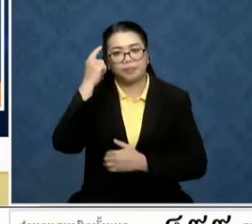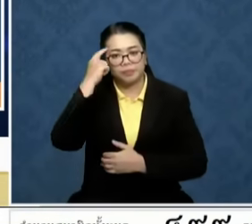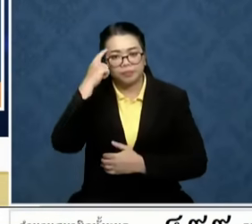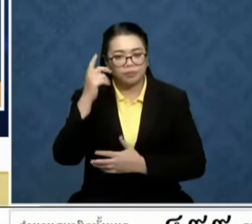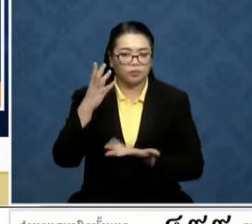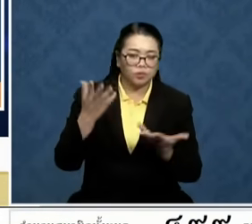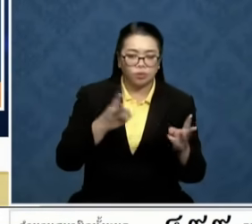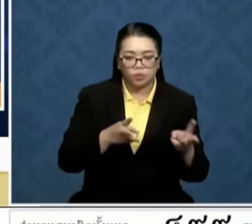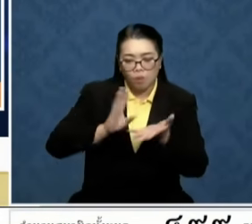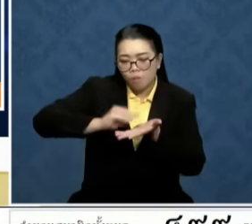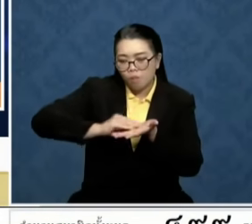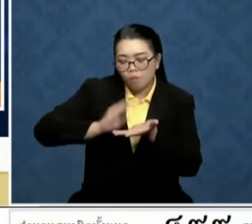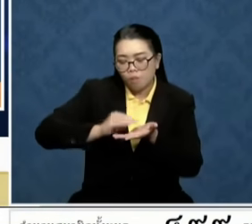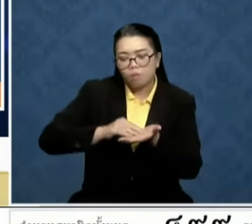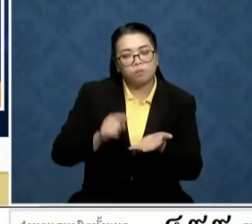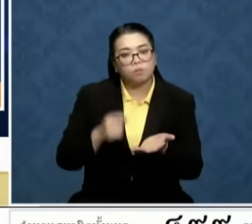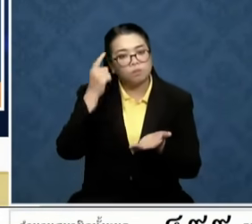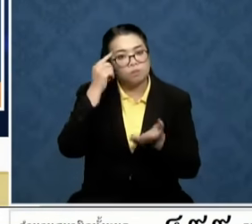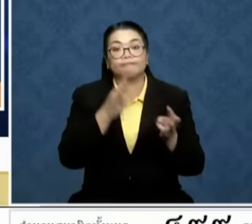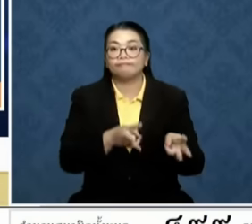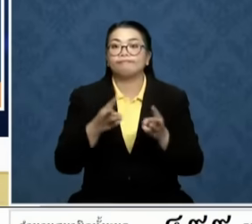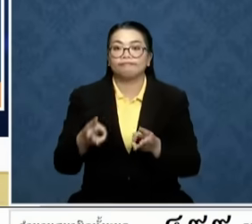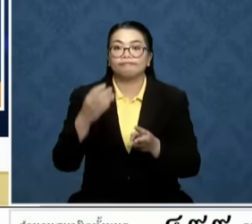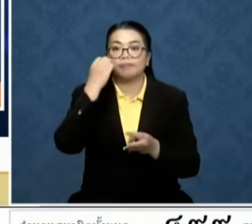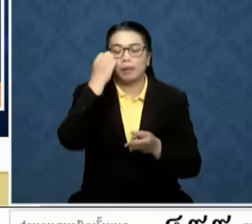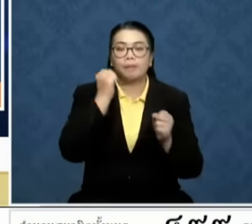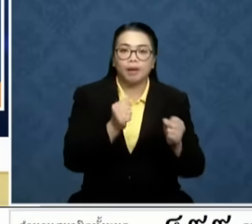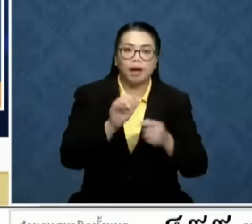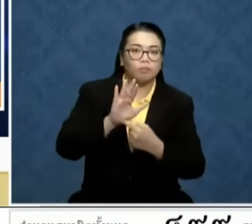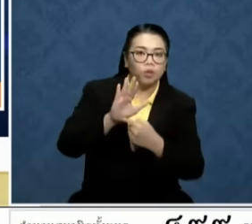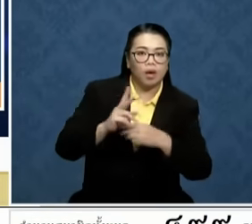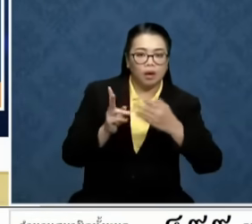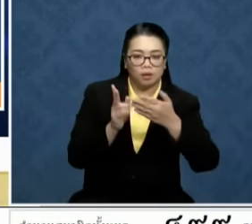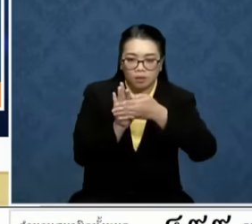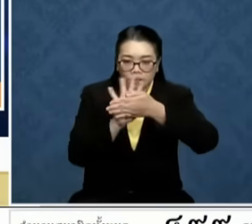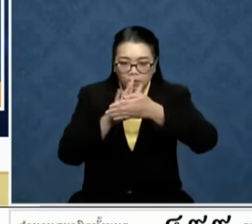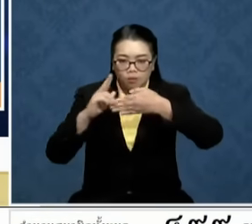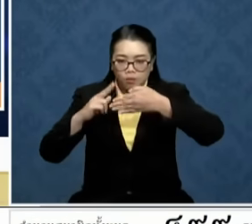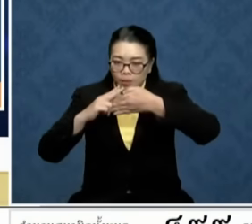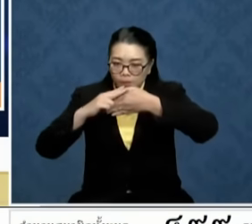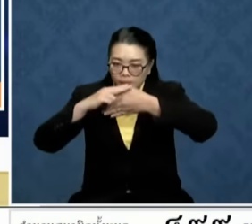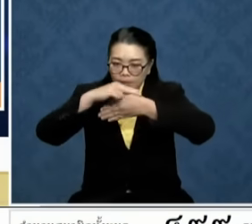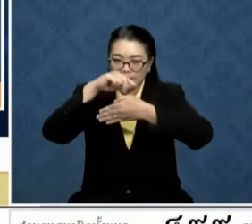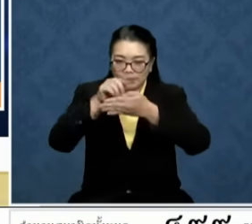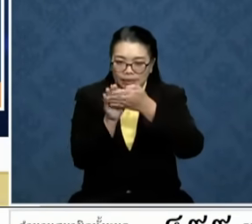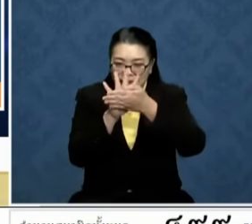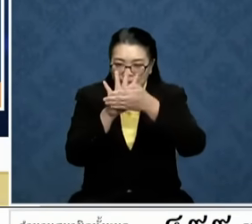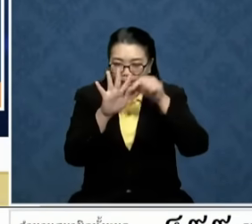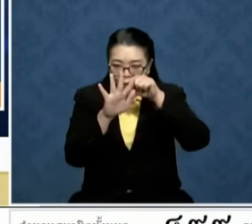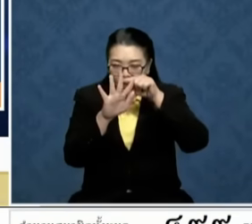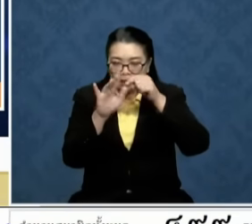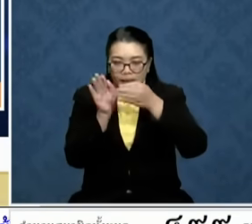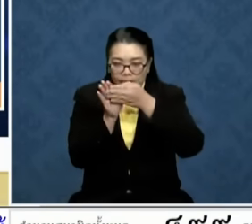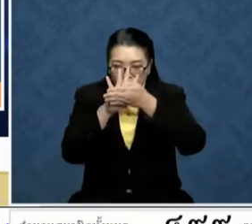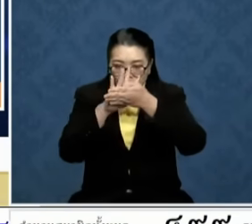ที่จะหาข้อมูลท่านประธานใช่มยเราก็พยายามหาตัวอย่างไอ้ครีบเนี่ยเราหาทำไมหาเพราะว่ามันจะมี